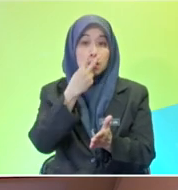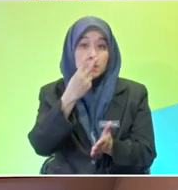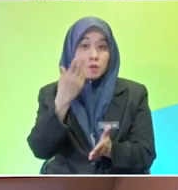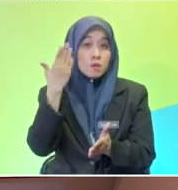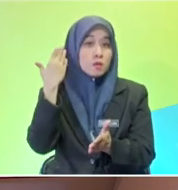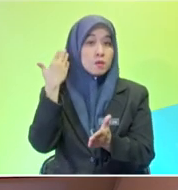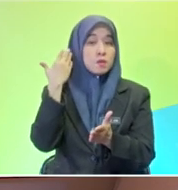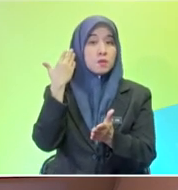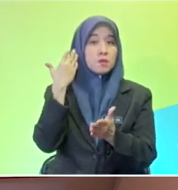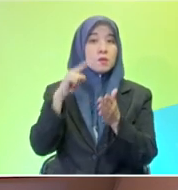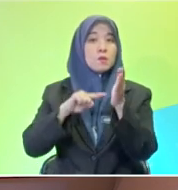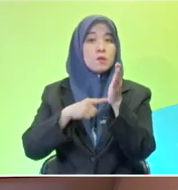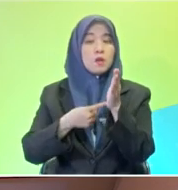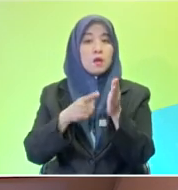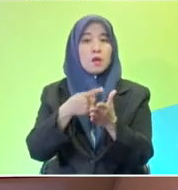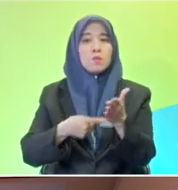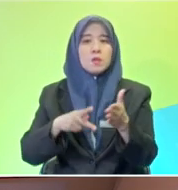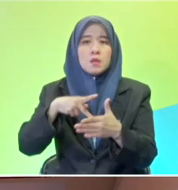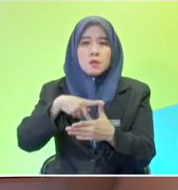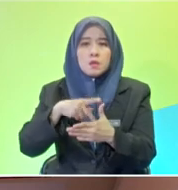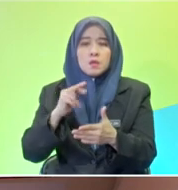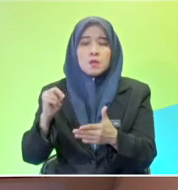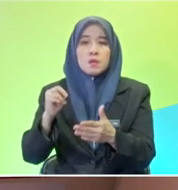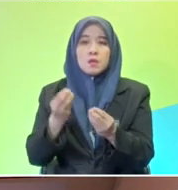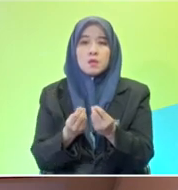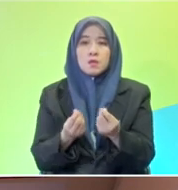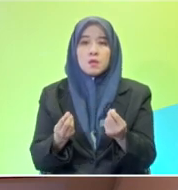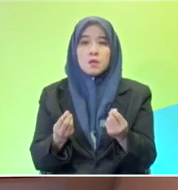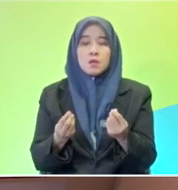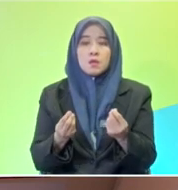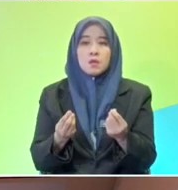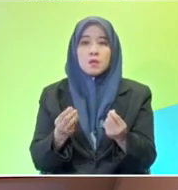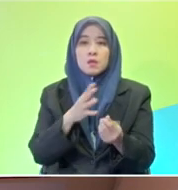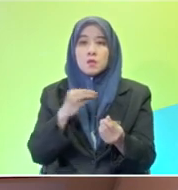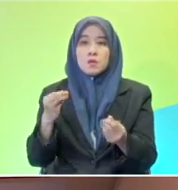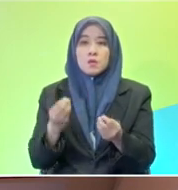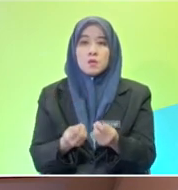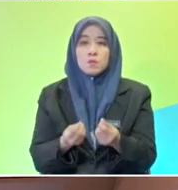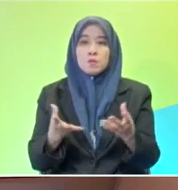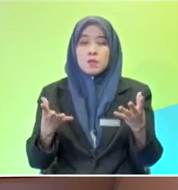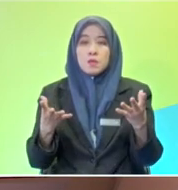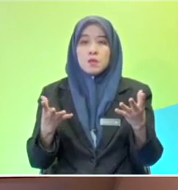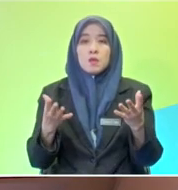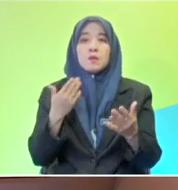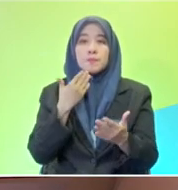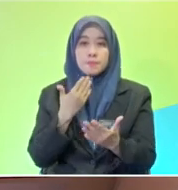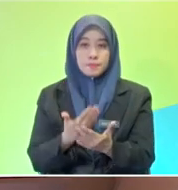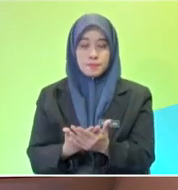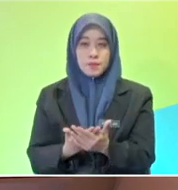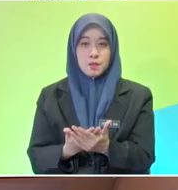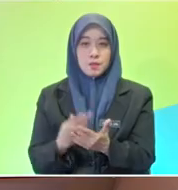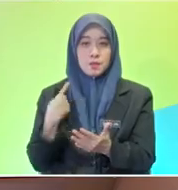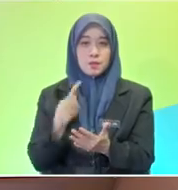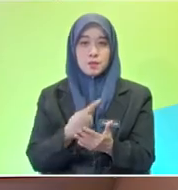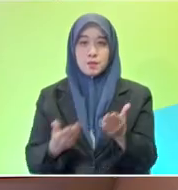Ha. Apakah kandungan tanah kebun dan juga pasir? Pasir. Okey, baik. Kita